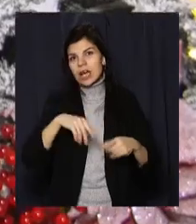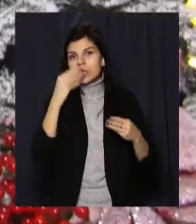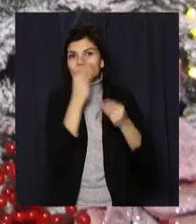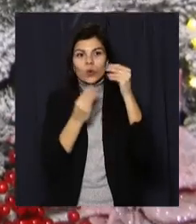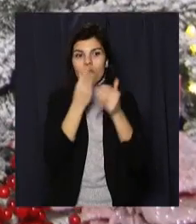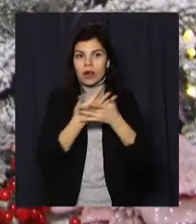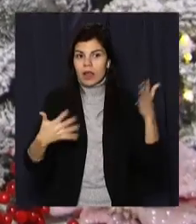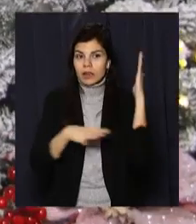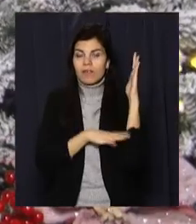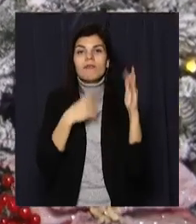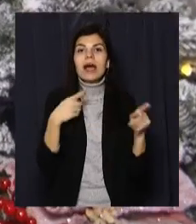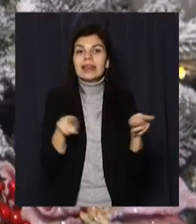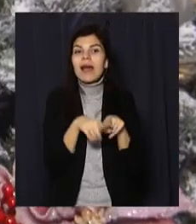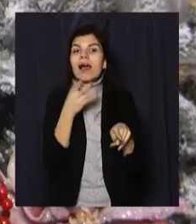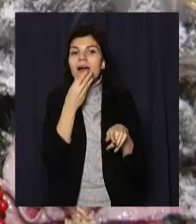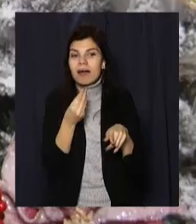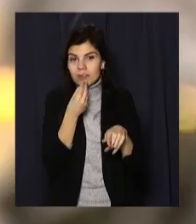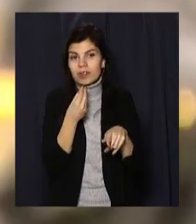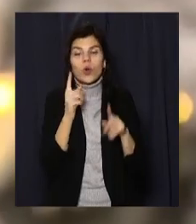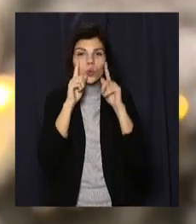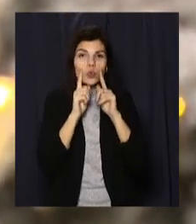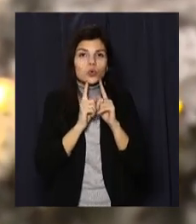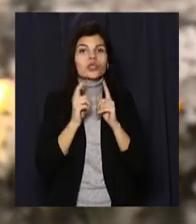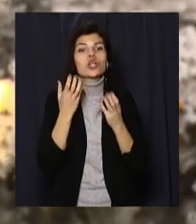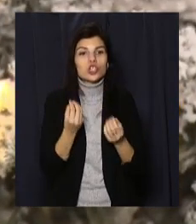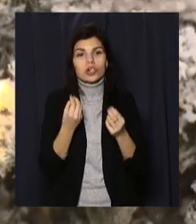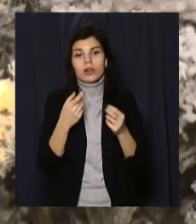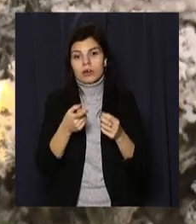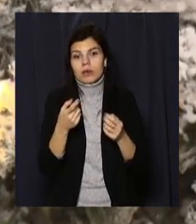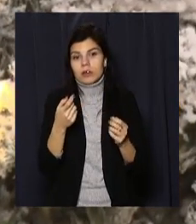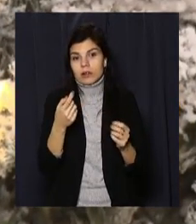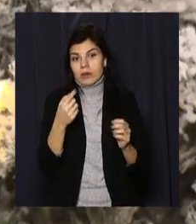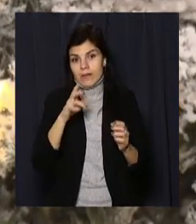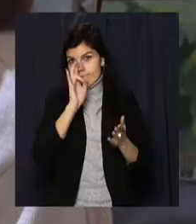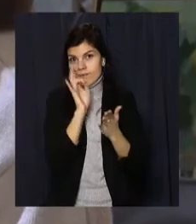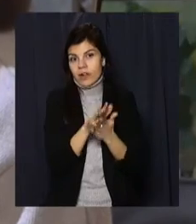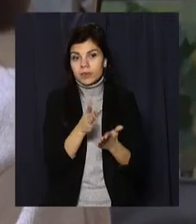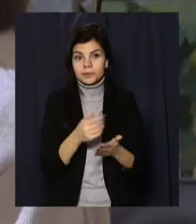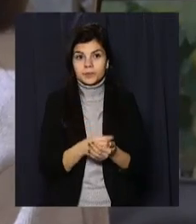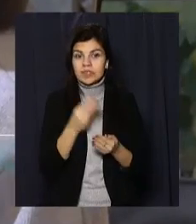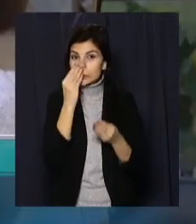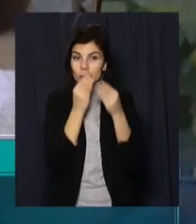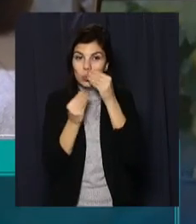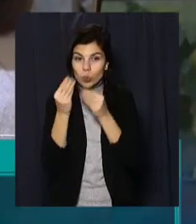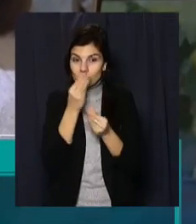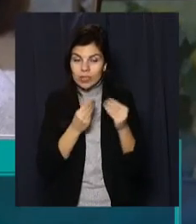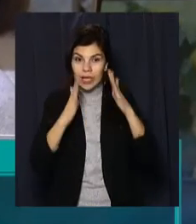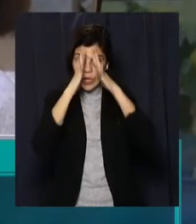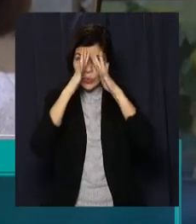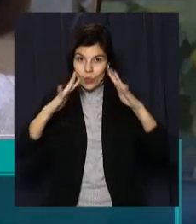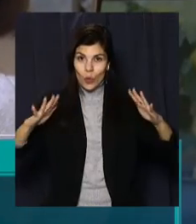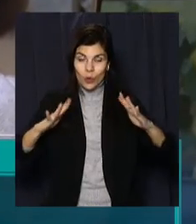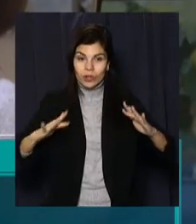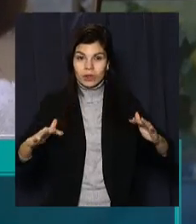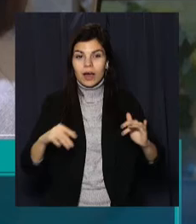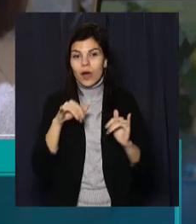штучних деревах. Каже, така красуня гарна, зручна, до того ж ліс залишається неушкодженим. Іскусственні ялинки, вони